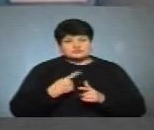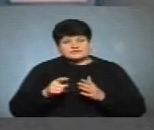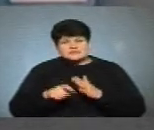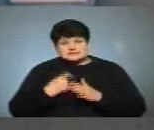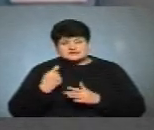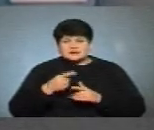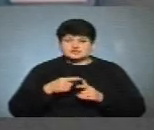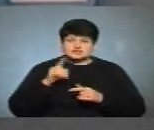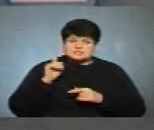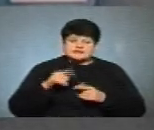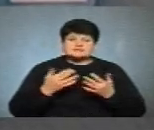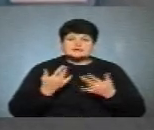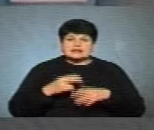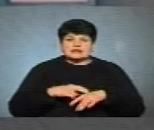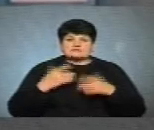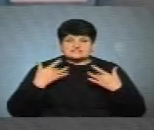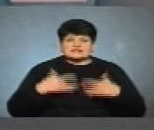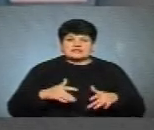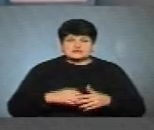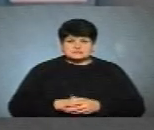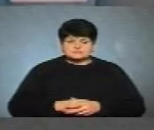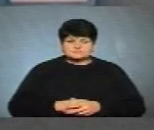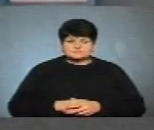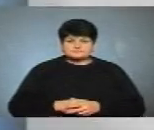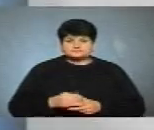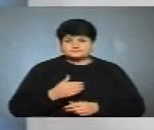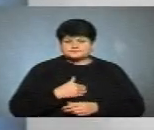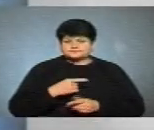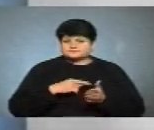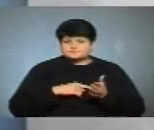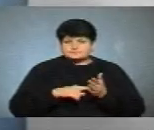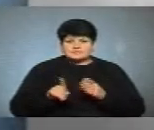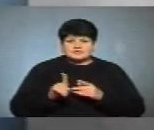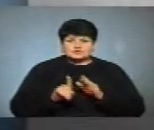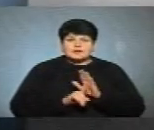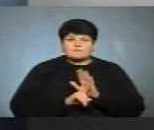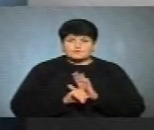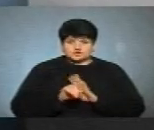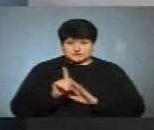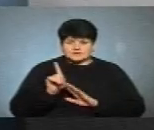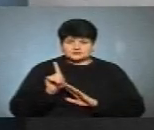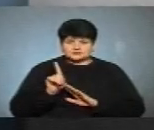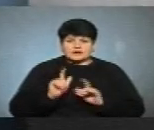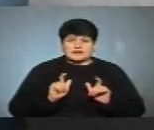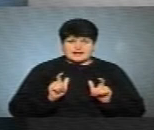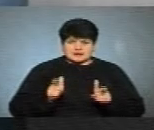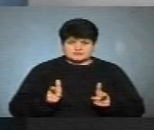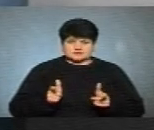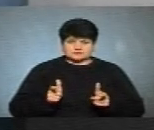чи, можливо, знаєте, скільки лікарів звільнилося? Ну, я хочу відзначити, що на початку